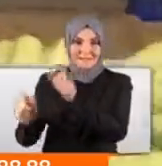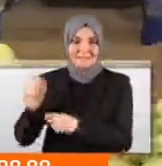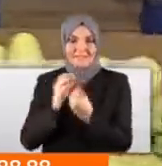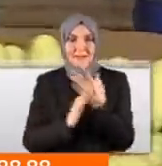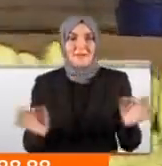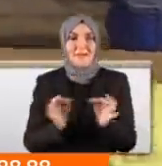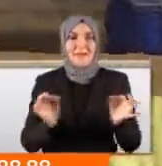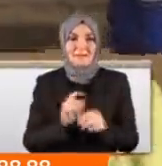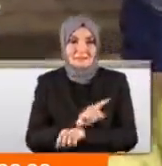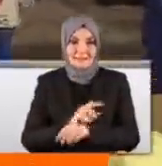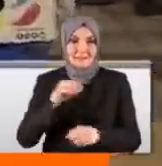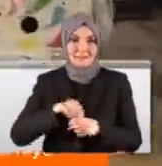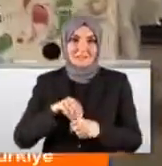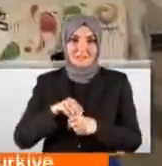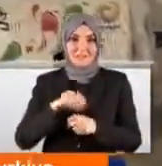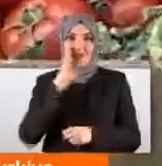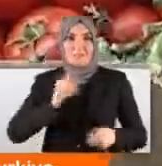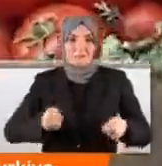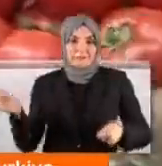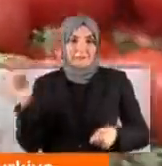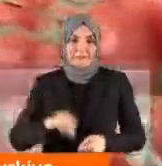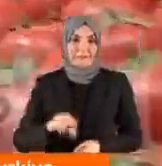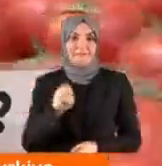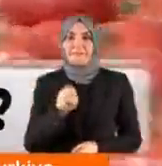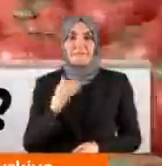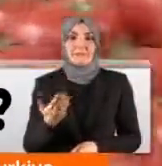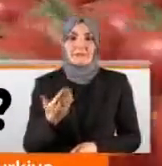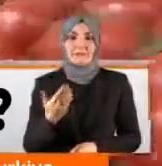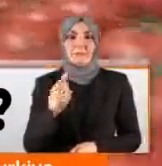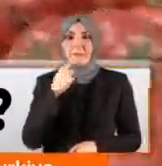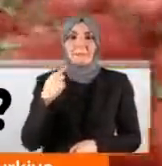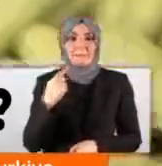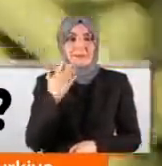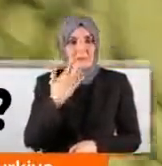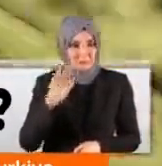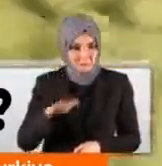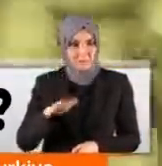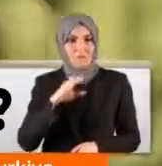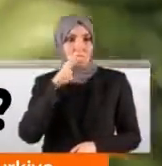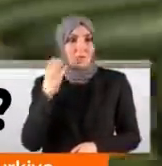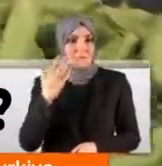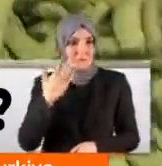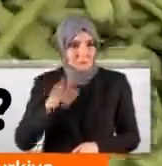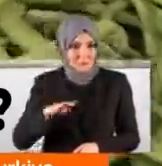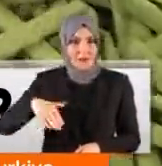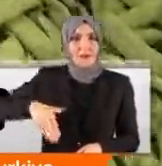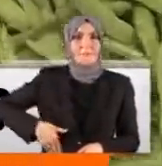yolu tut Elbette Peki fiyatlarla 0535 salatalık 5 lira